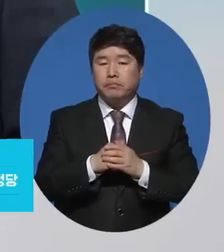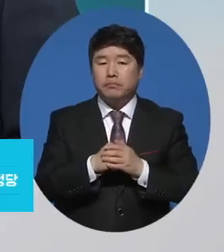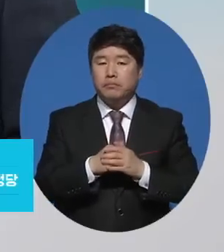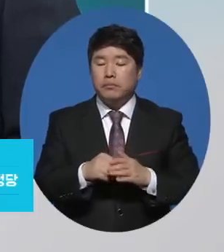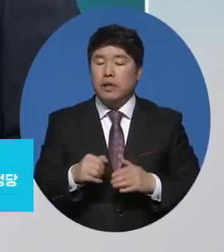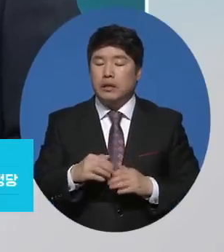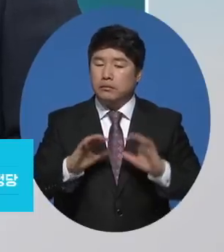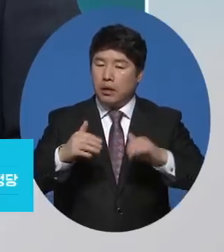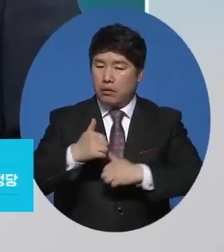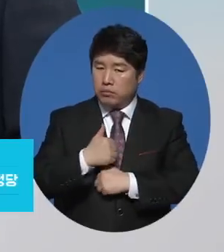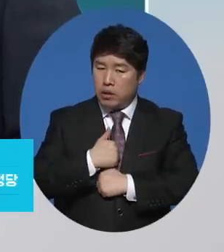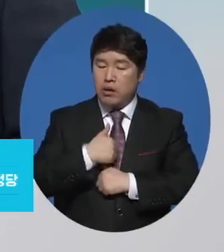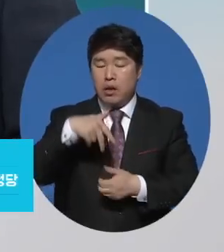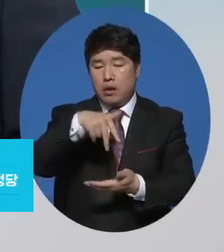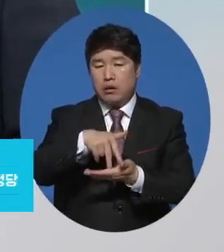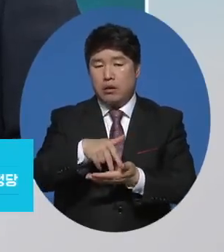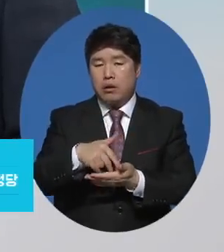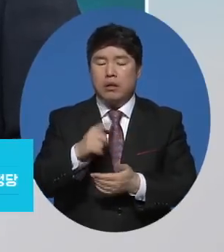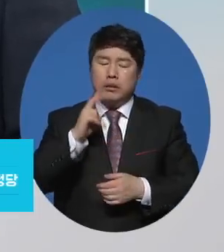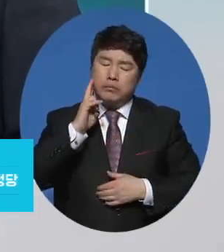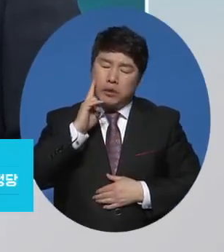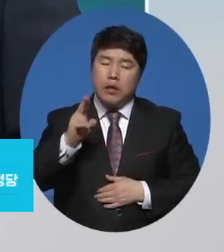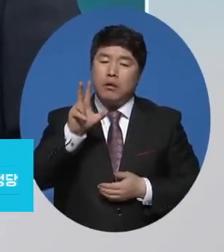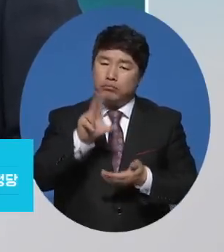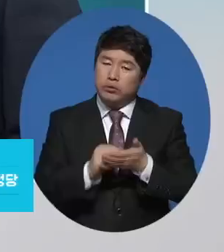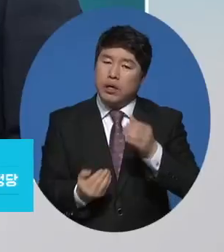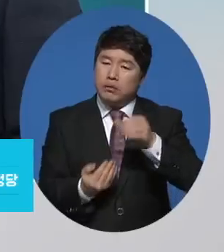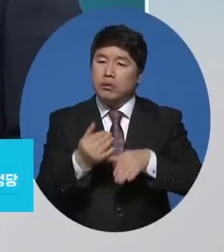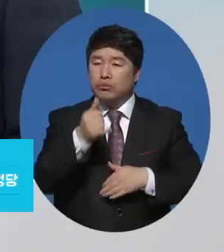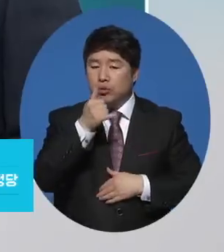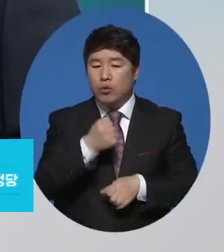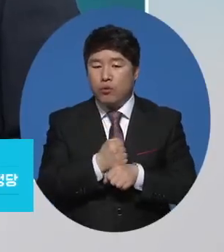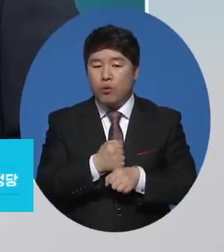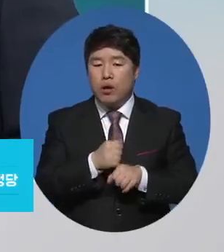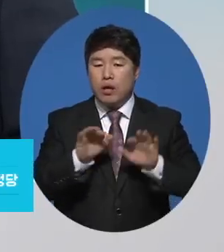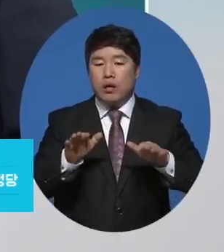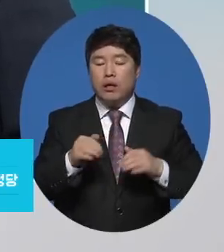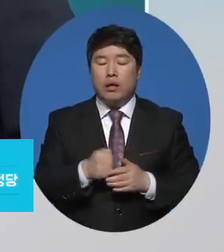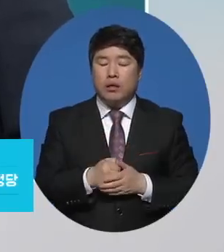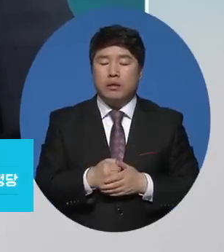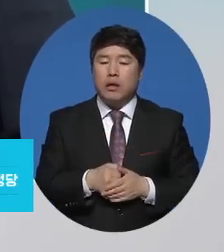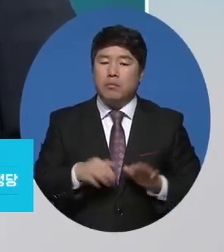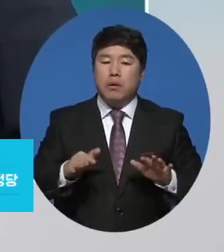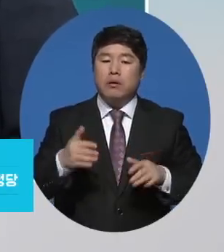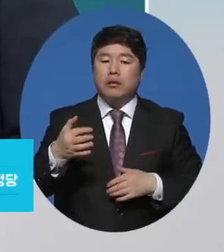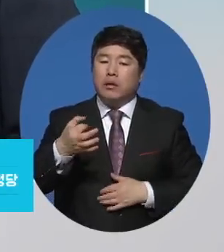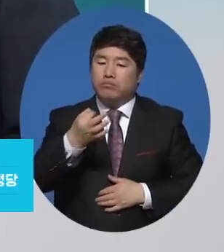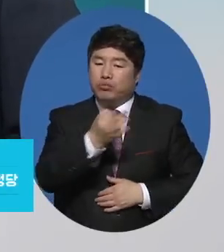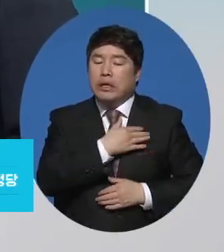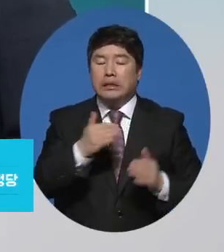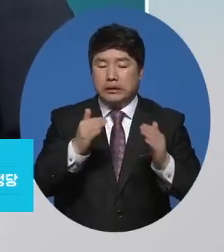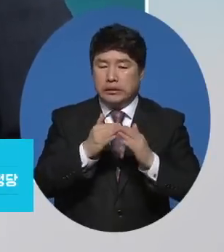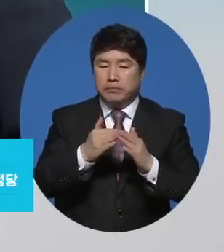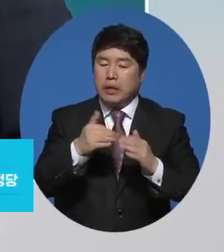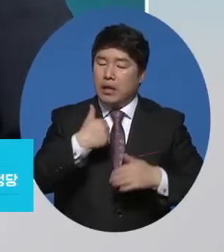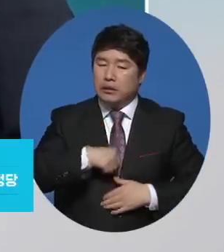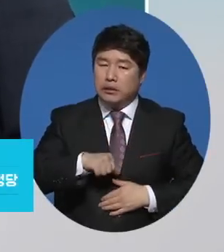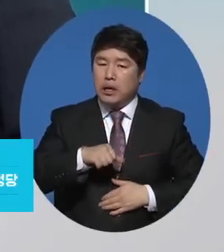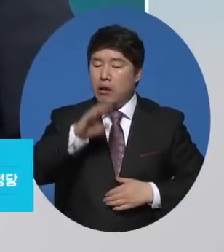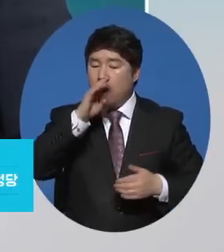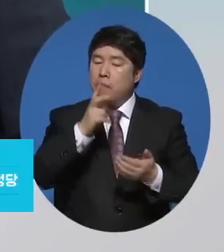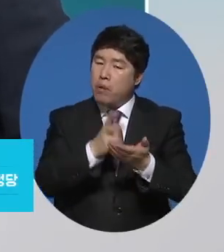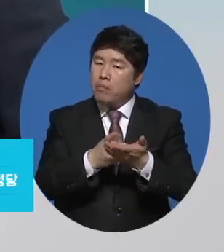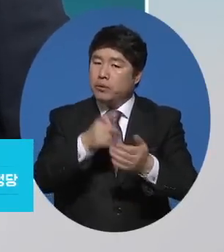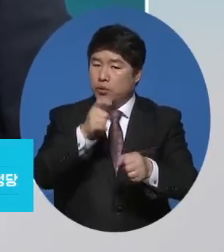현실에서는 좀 굉장히 심각한 문제가 있을 수 있고 그게 저 부자집 아들이 법적으로 군 못가는